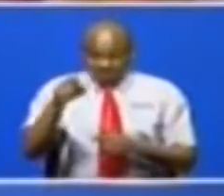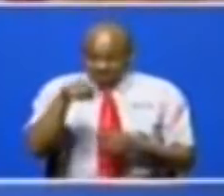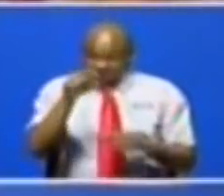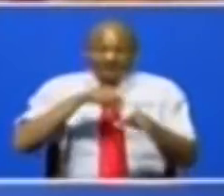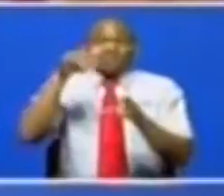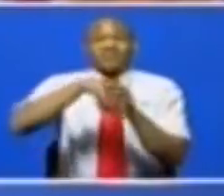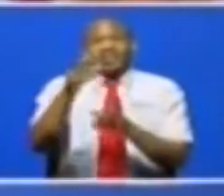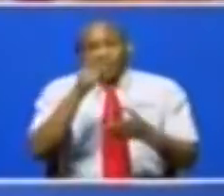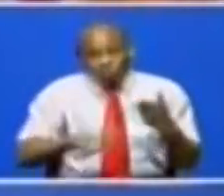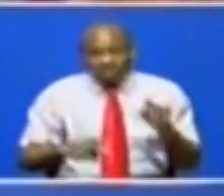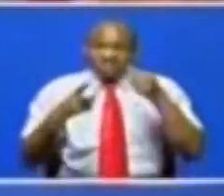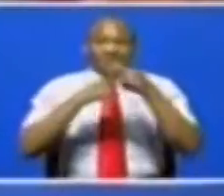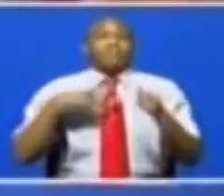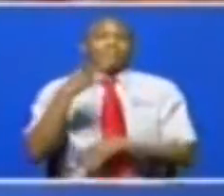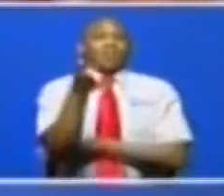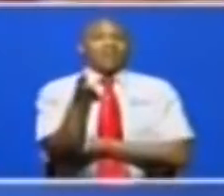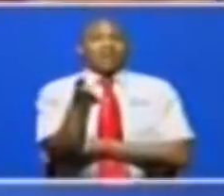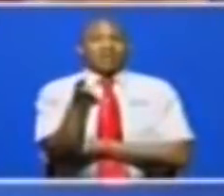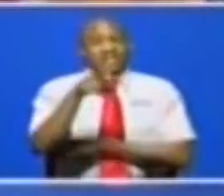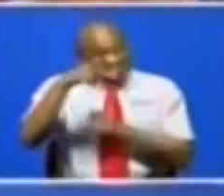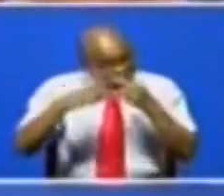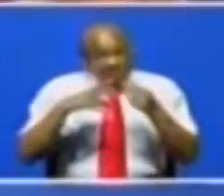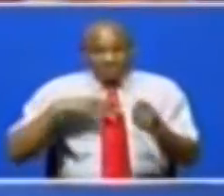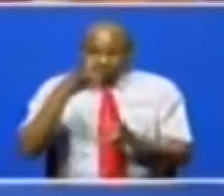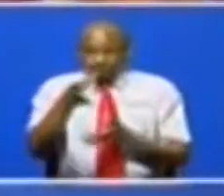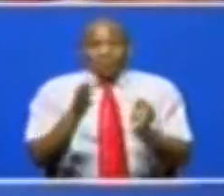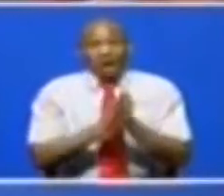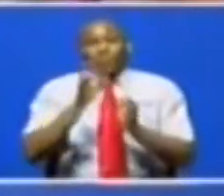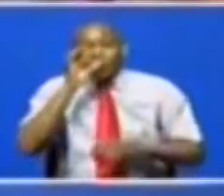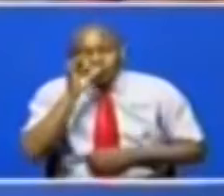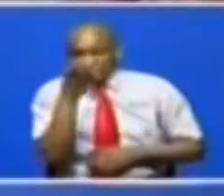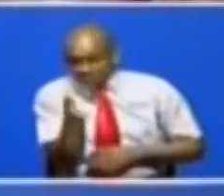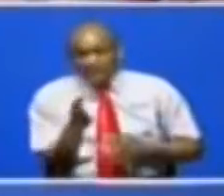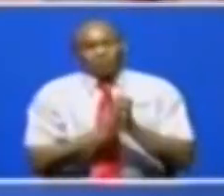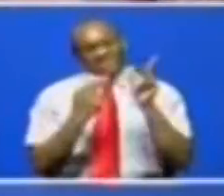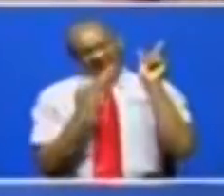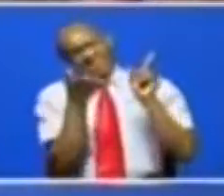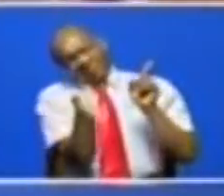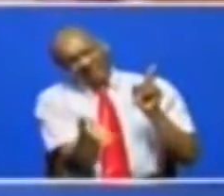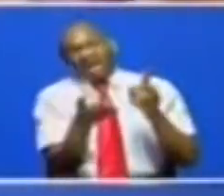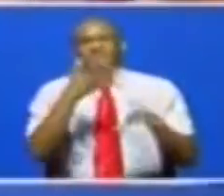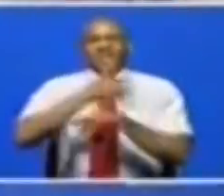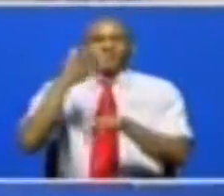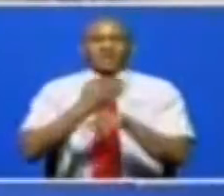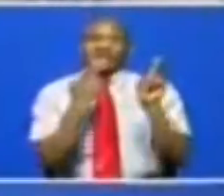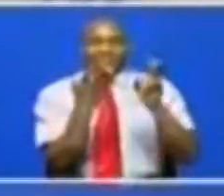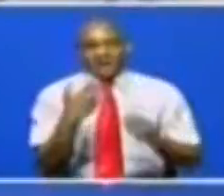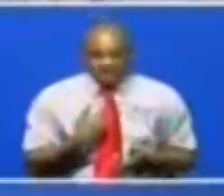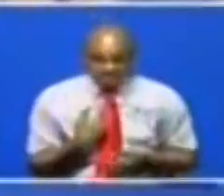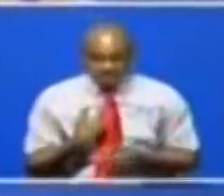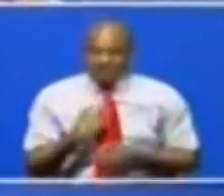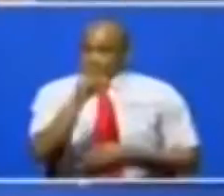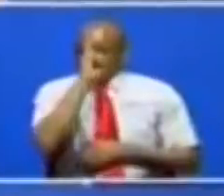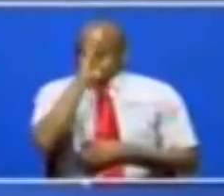gari ndani ilikuwa watu saba. Watu saba walikuwa na bangi na mabunduki zao, bunduki badia badia. Our officers